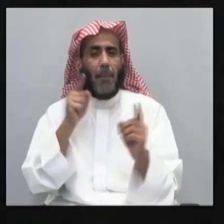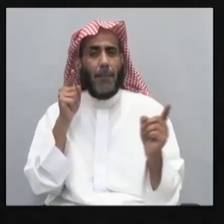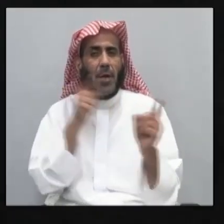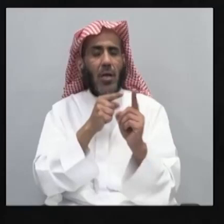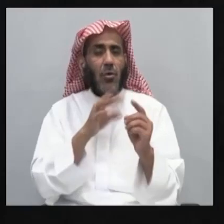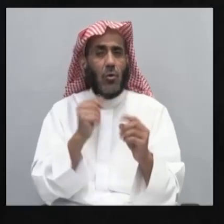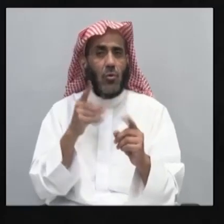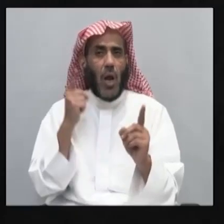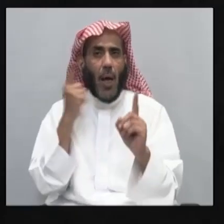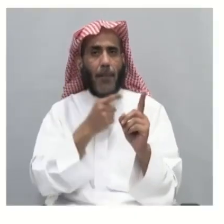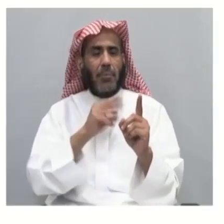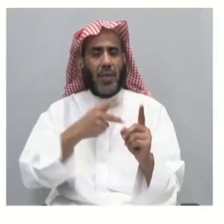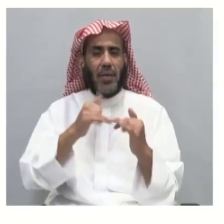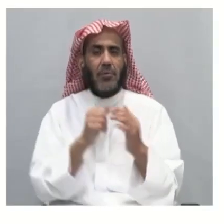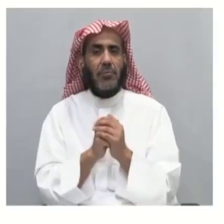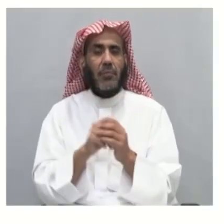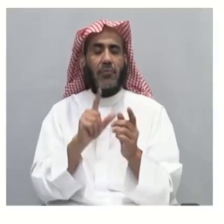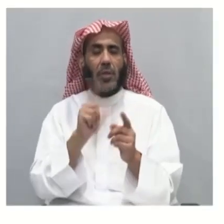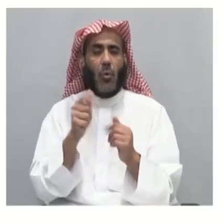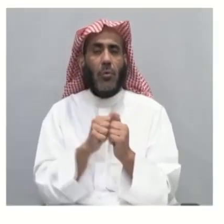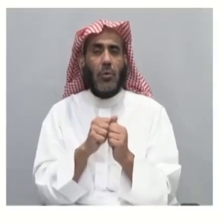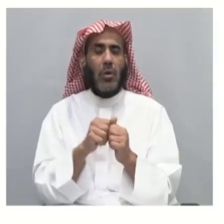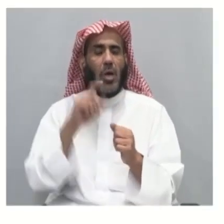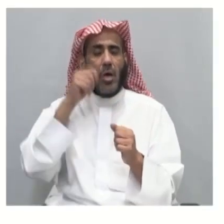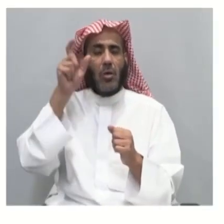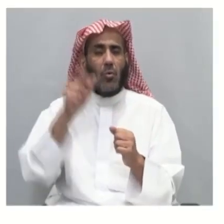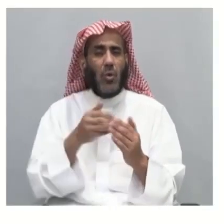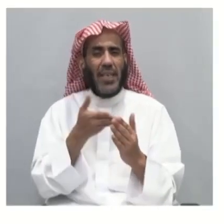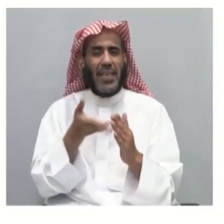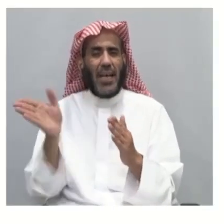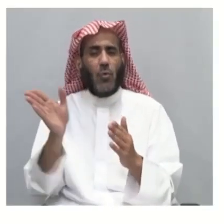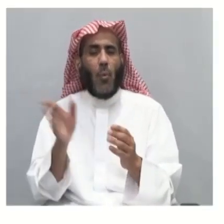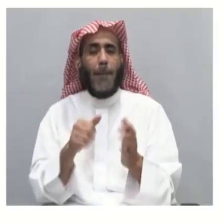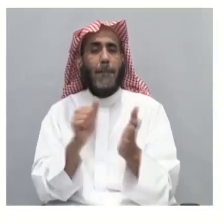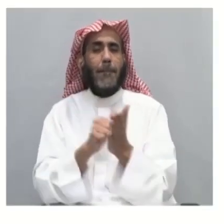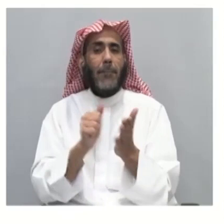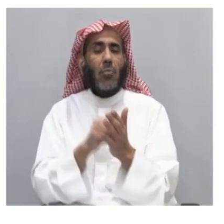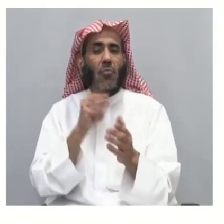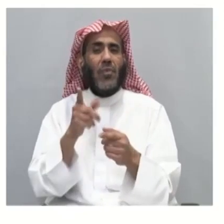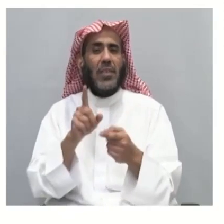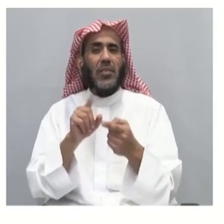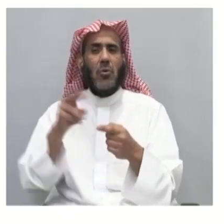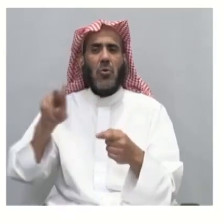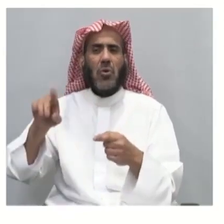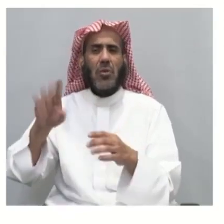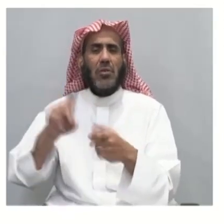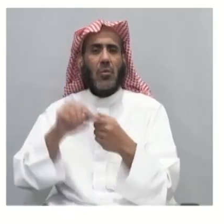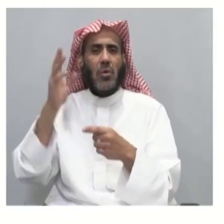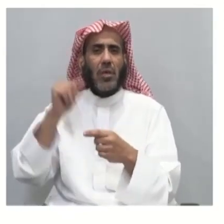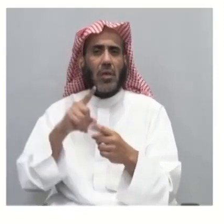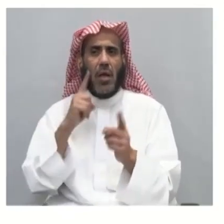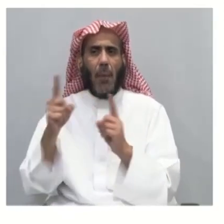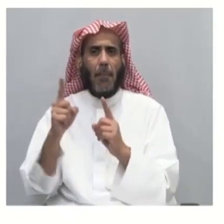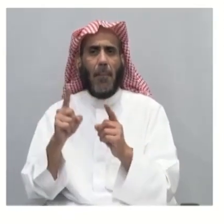توصل الامر بطريقه غير مباشره فتقول رجل يخرج من بيته فيجد زوجين جالسين امام